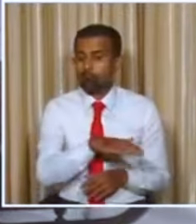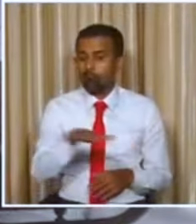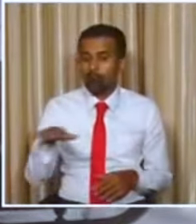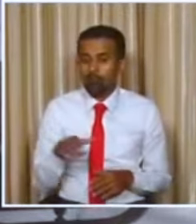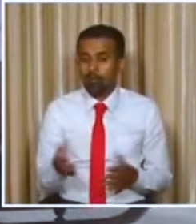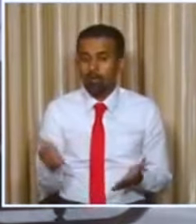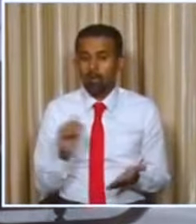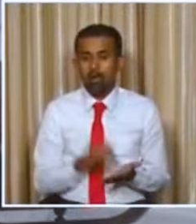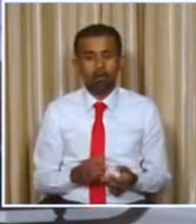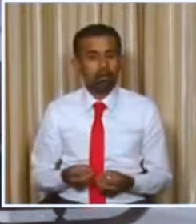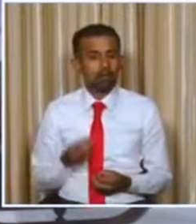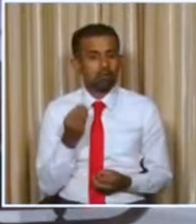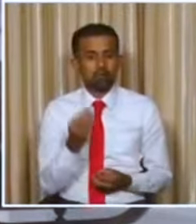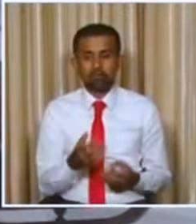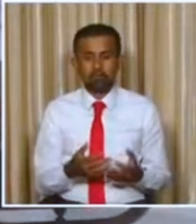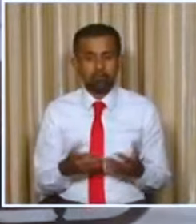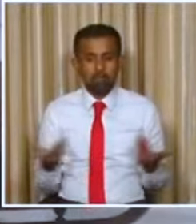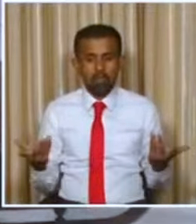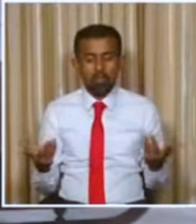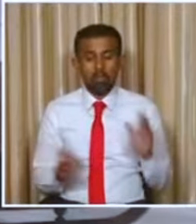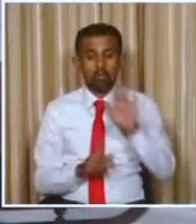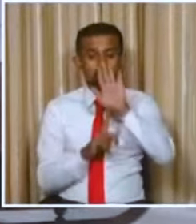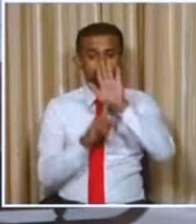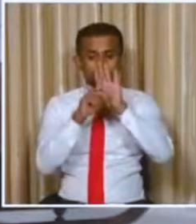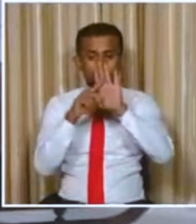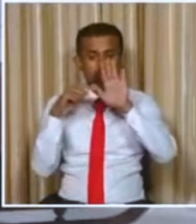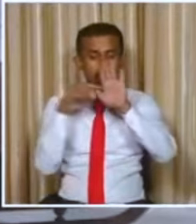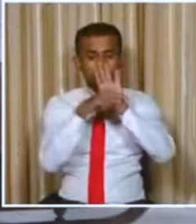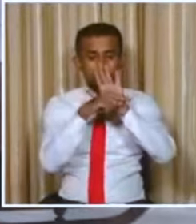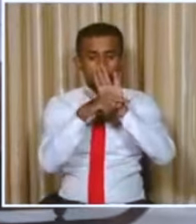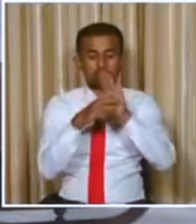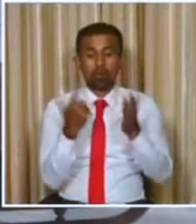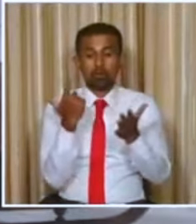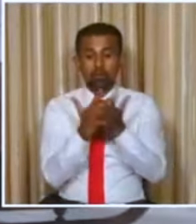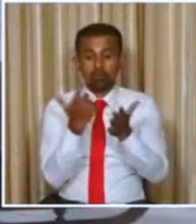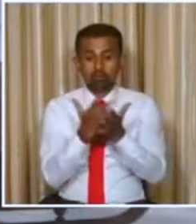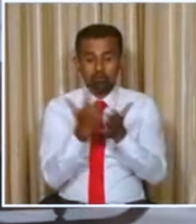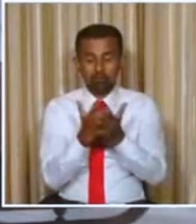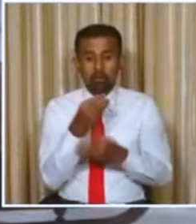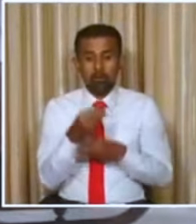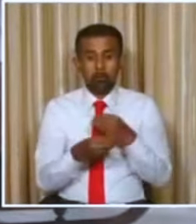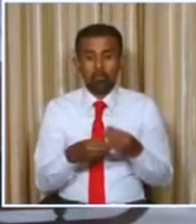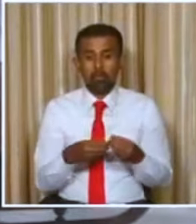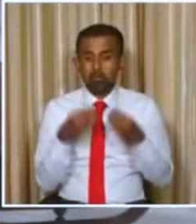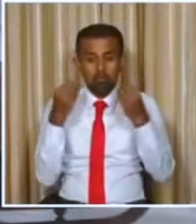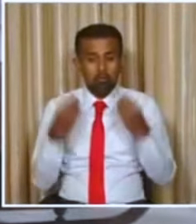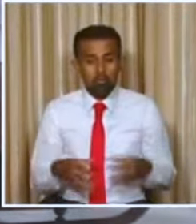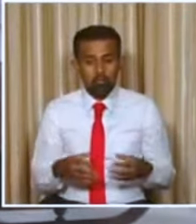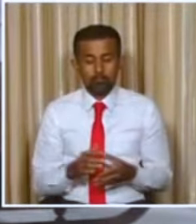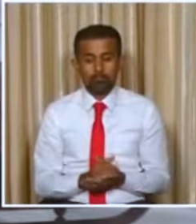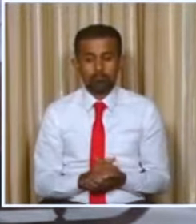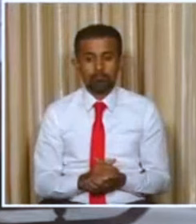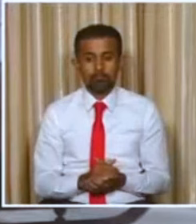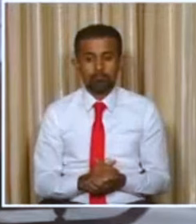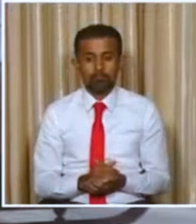முற்றாக அழிக்கப்பட்டுக் கொண்டிருக்கிறது. நேற்று முன்தினம் கூட இந்தியாவிலிருந்து அத்துமீறி வந்த மீன்பிடியாளர்களால்